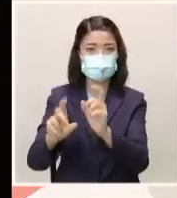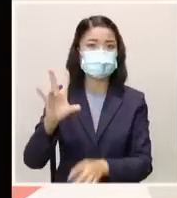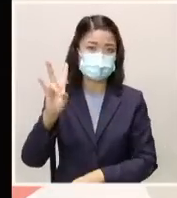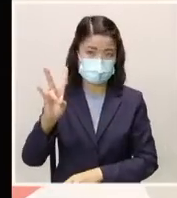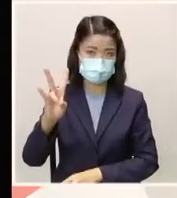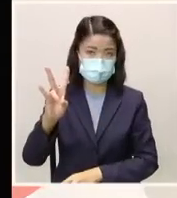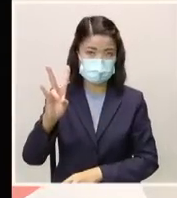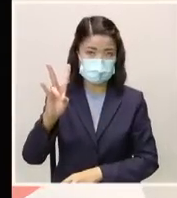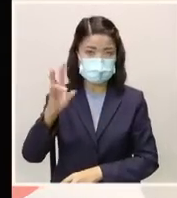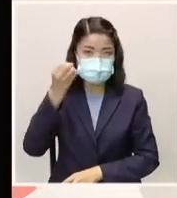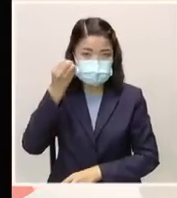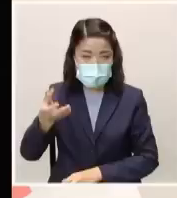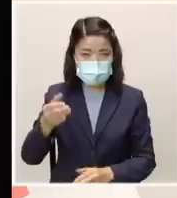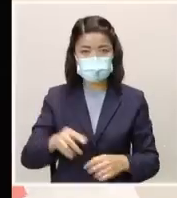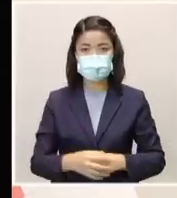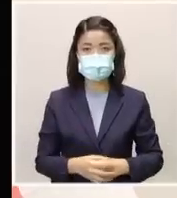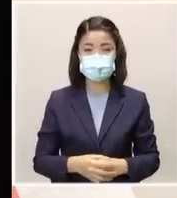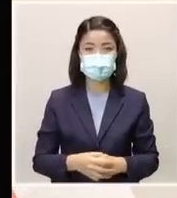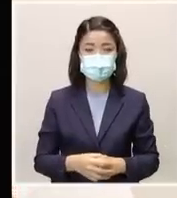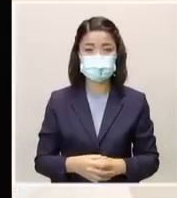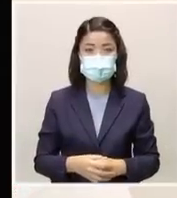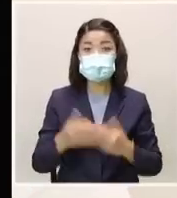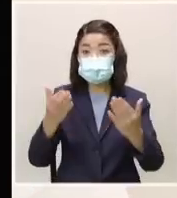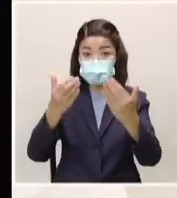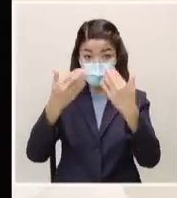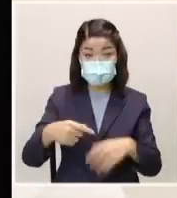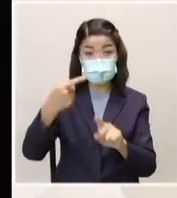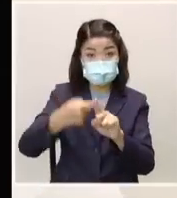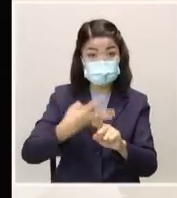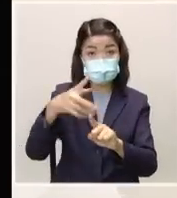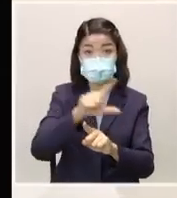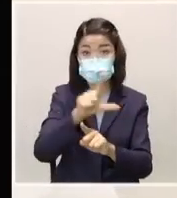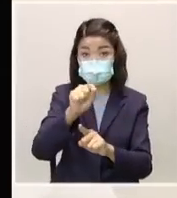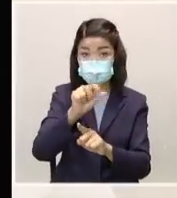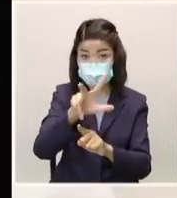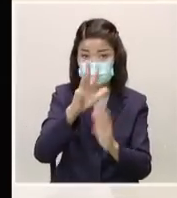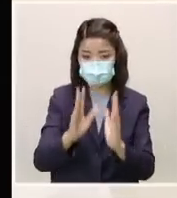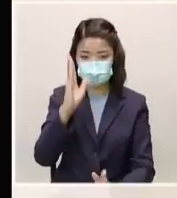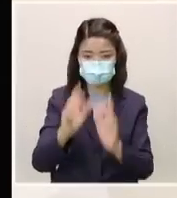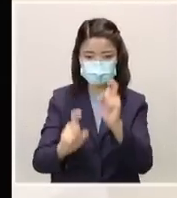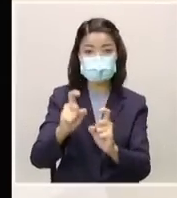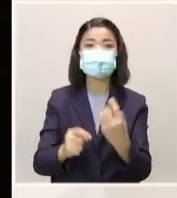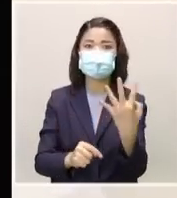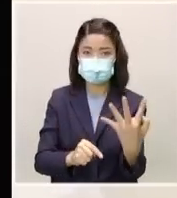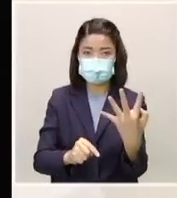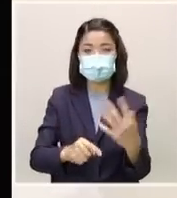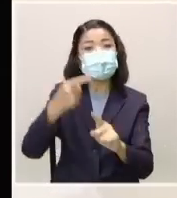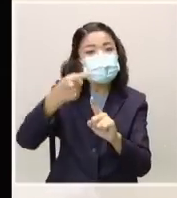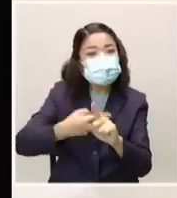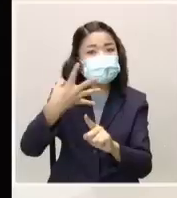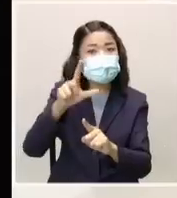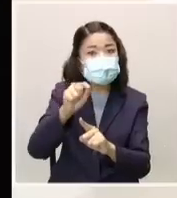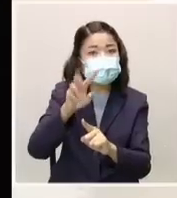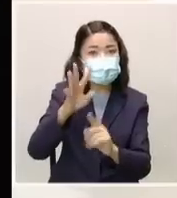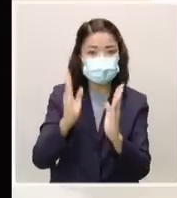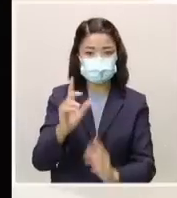รายถือว่าเป็นจำนวนที่มากที่สุดเป็นครั้งแรกนะคะจากนั้น23เมษายนคือ4ราย24เมษายน